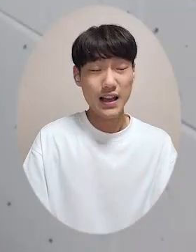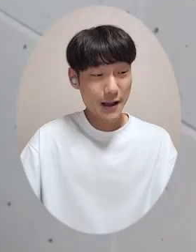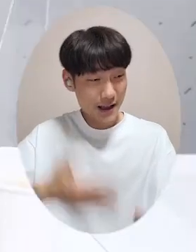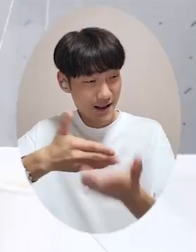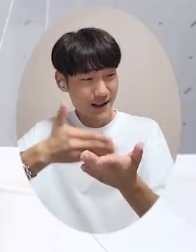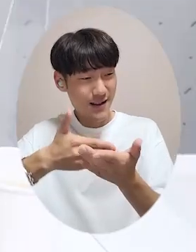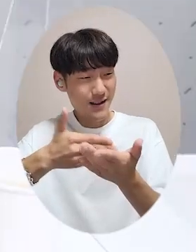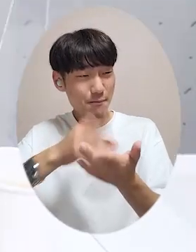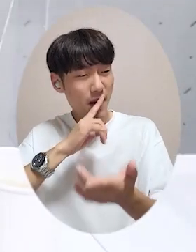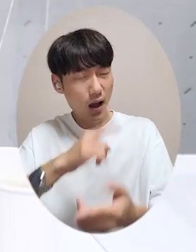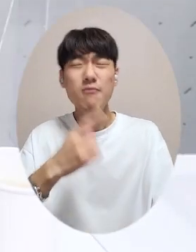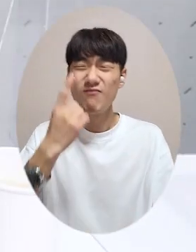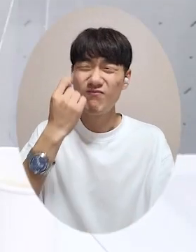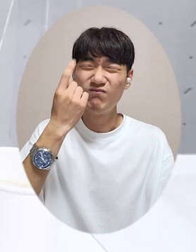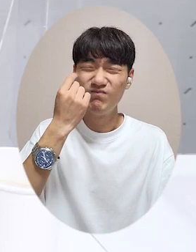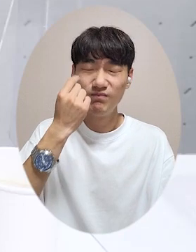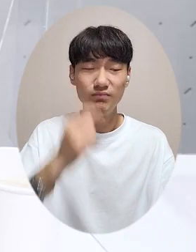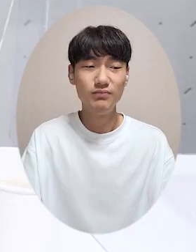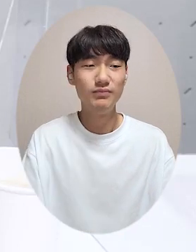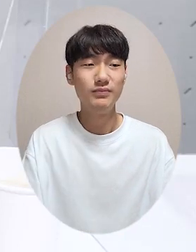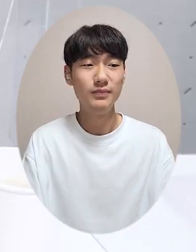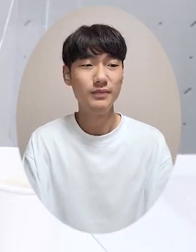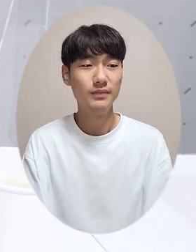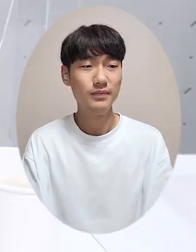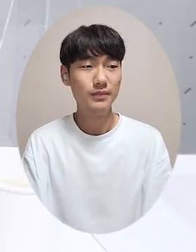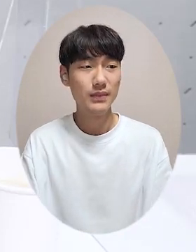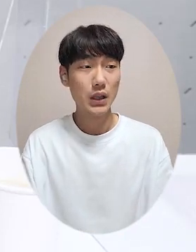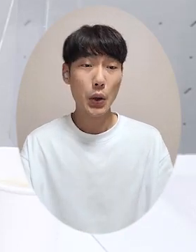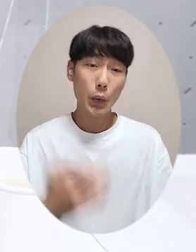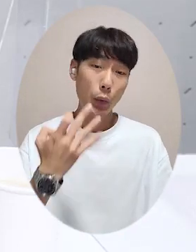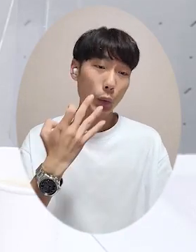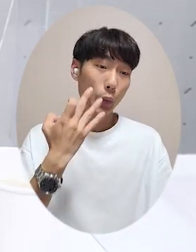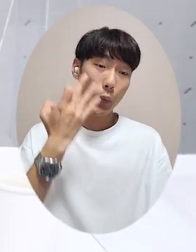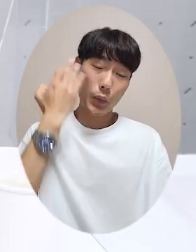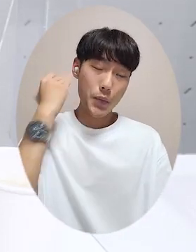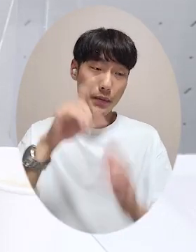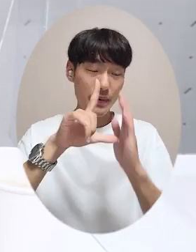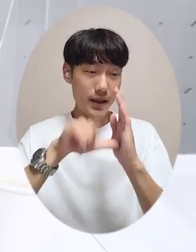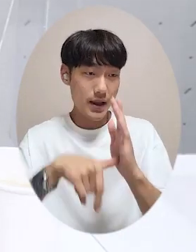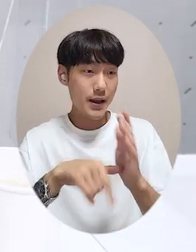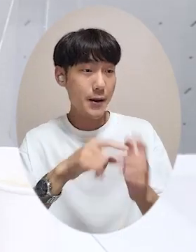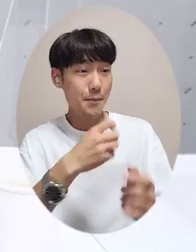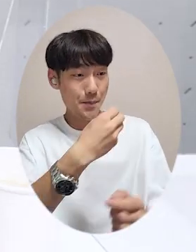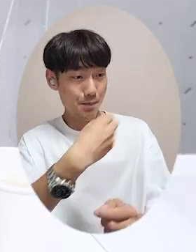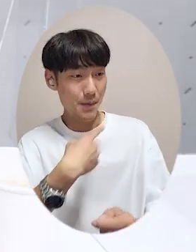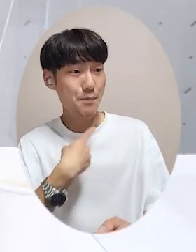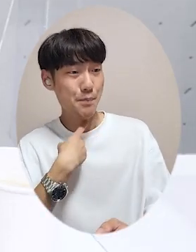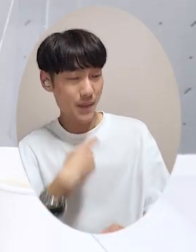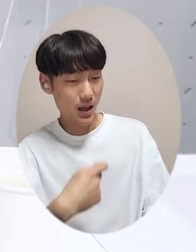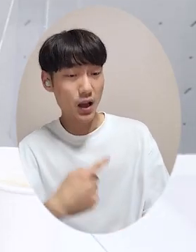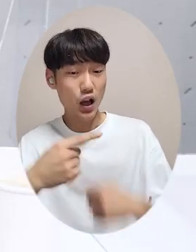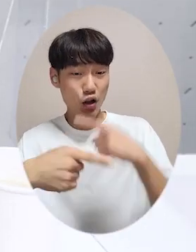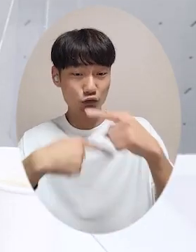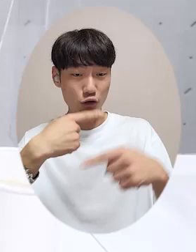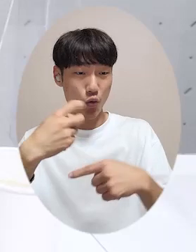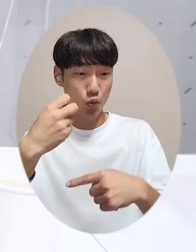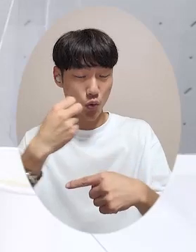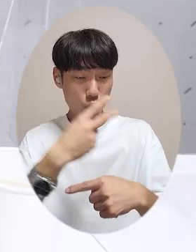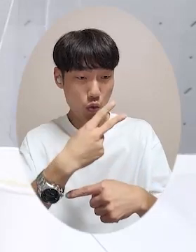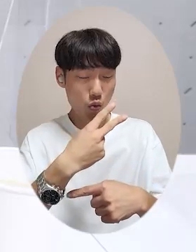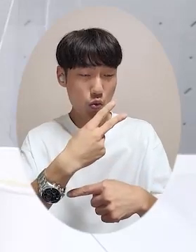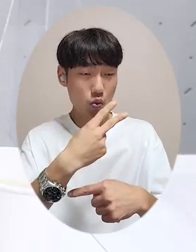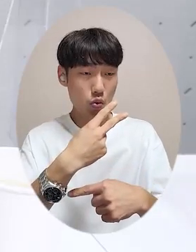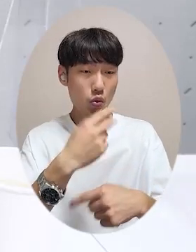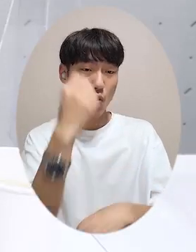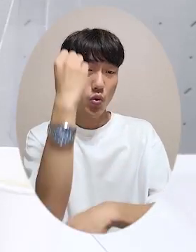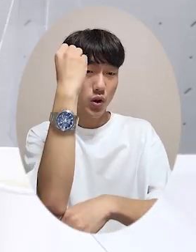통역을. 그러면 정말 아까 지난주에도 말씀하셨지만 수어뿐만이 아니라